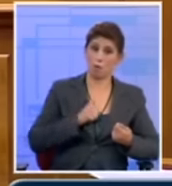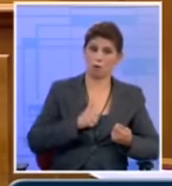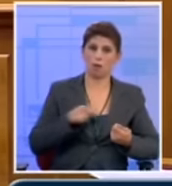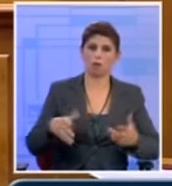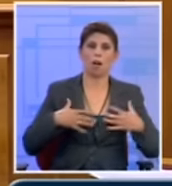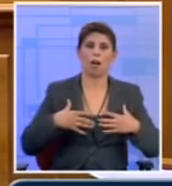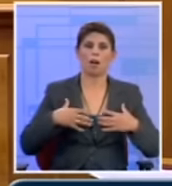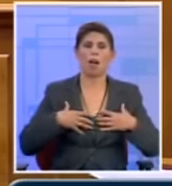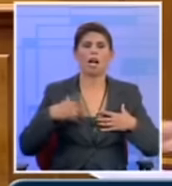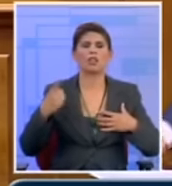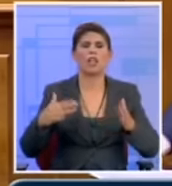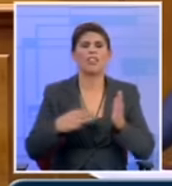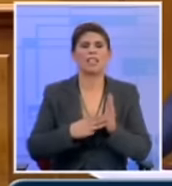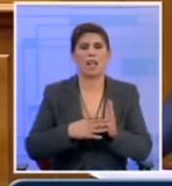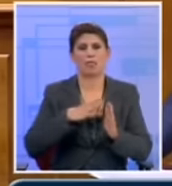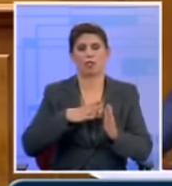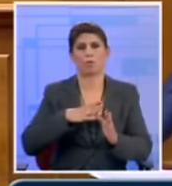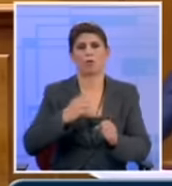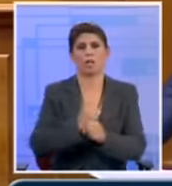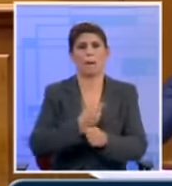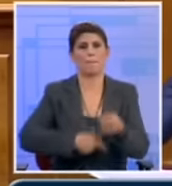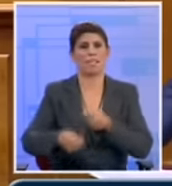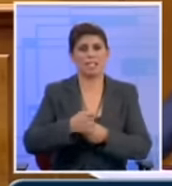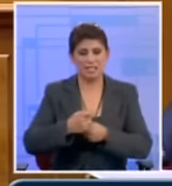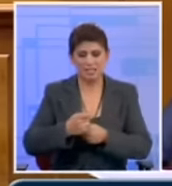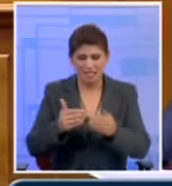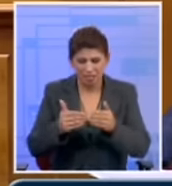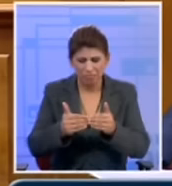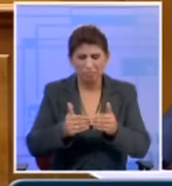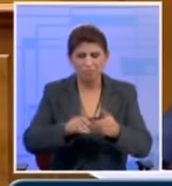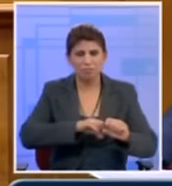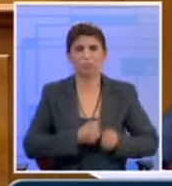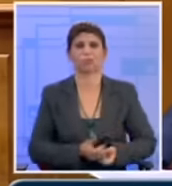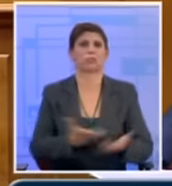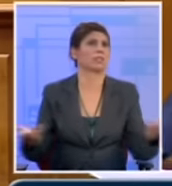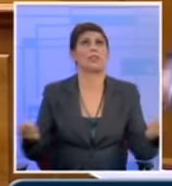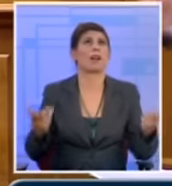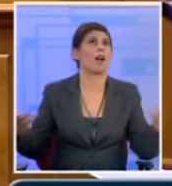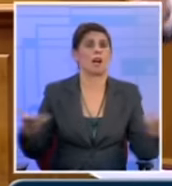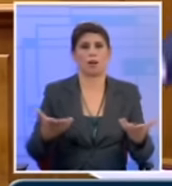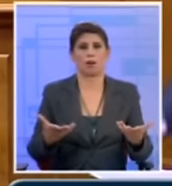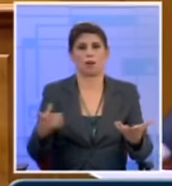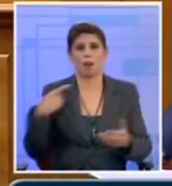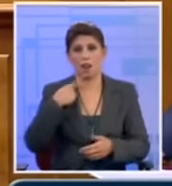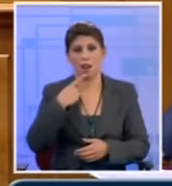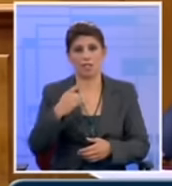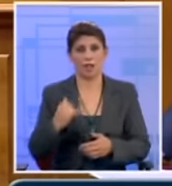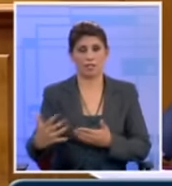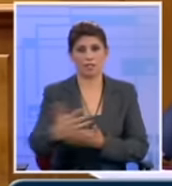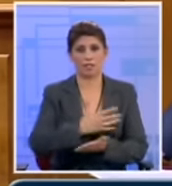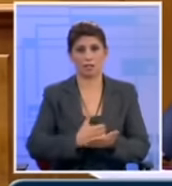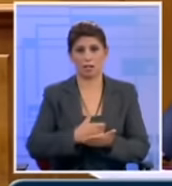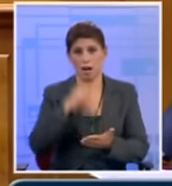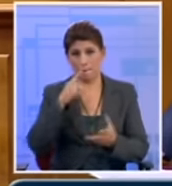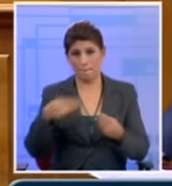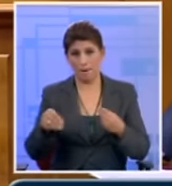έδωσε ανάσα σε εκατοντάδες χιλιάδες νοικοκυριά και επιχειρήσεις που βρίσκονταν στο χείλος απελπισίας. Μιλάτε για υστέρηση εσόδων.